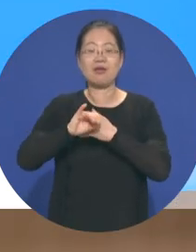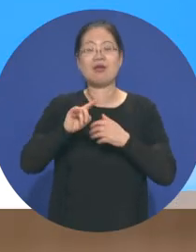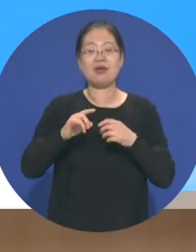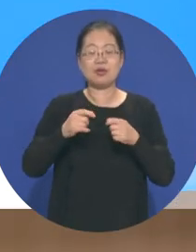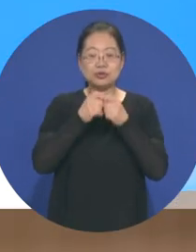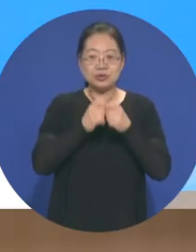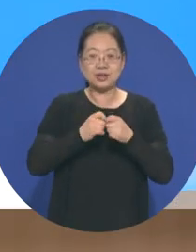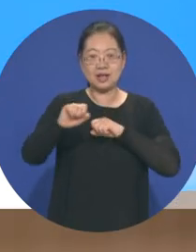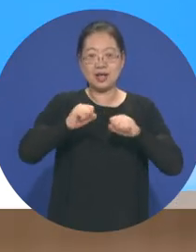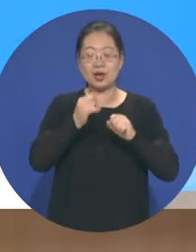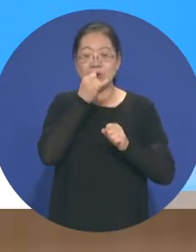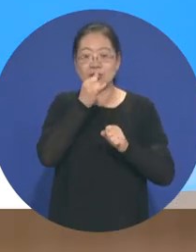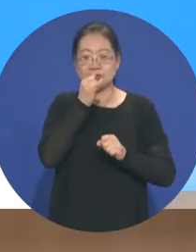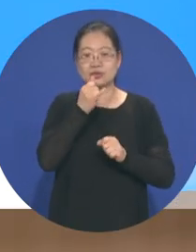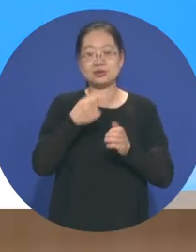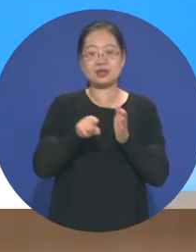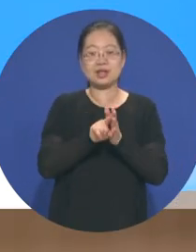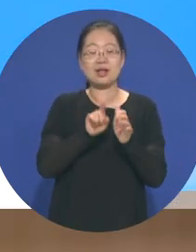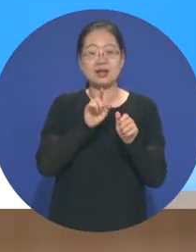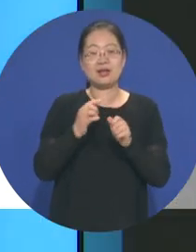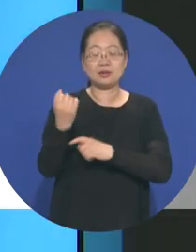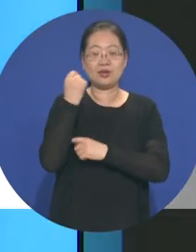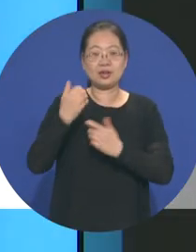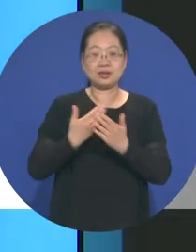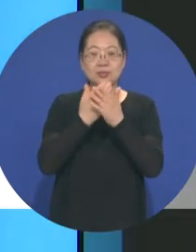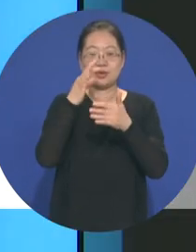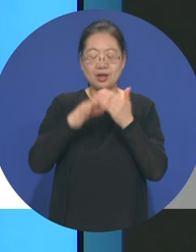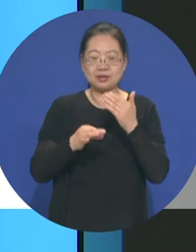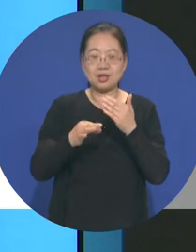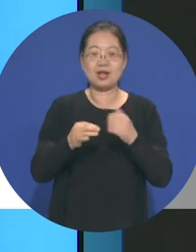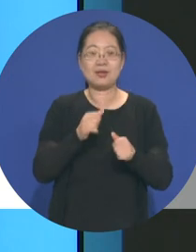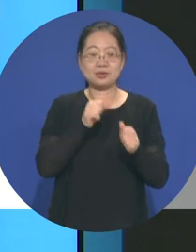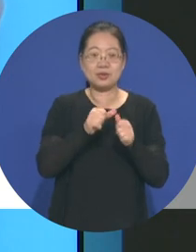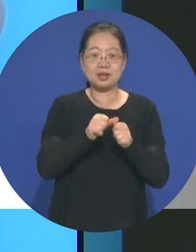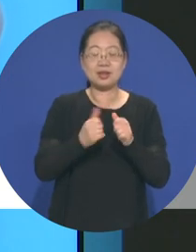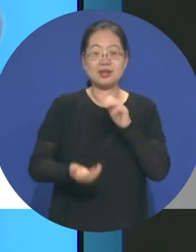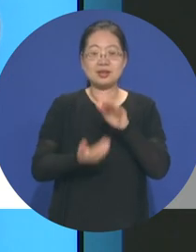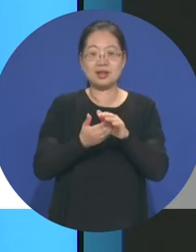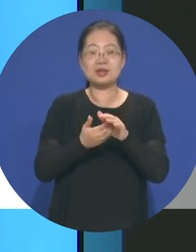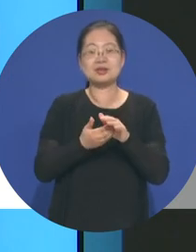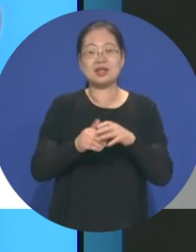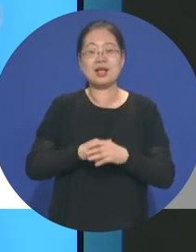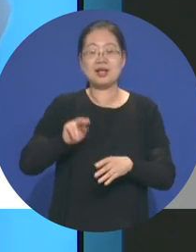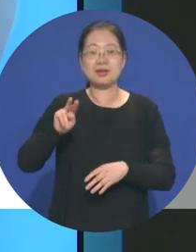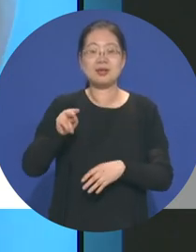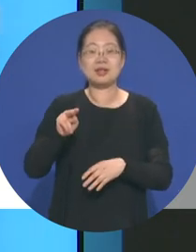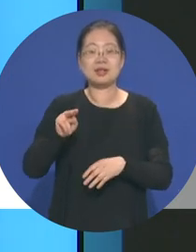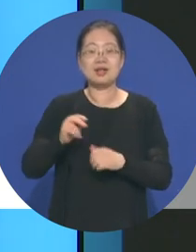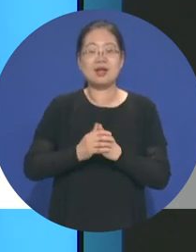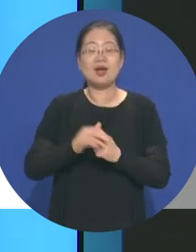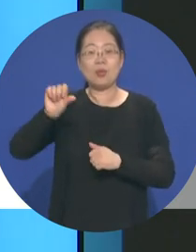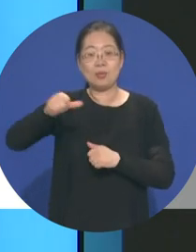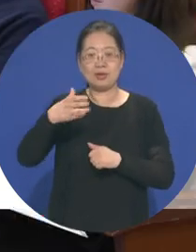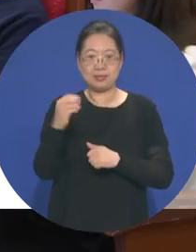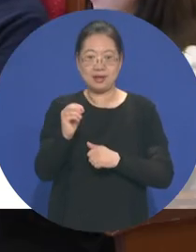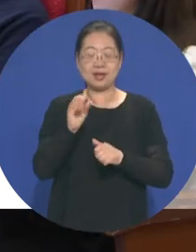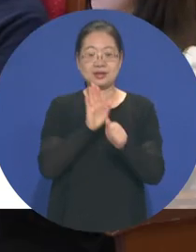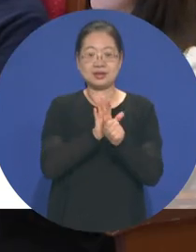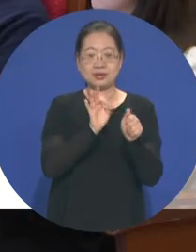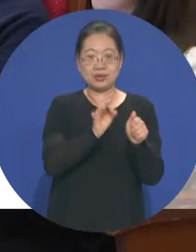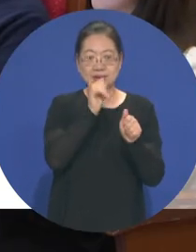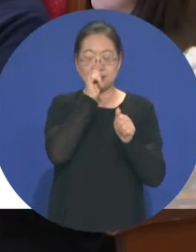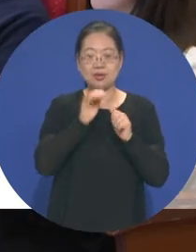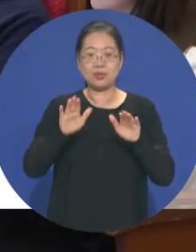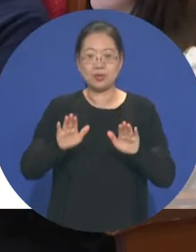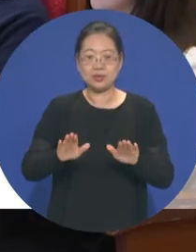있게 역량 향상 프로그램과 멘토링, 1인당 최대 500만 원의 프로젝트 지원금을 지원하는 사업입니다.